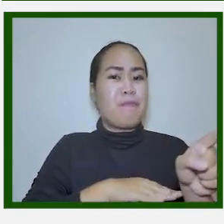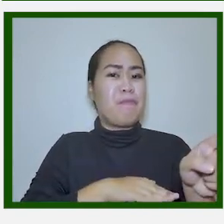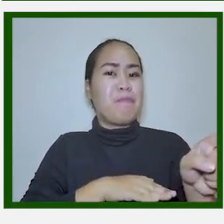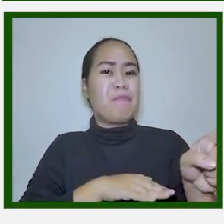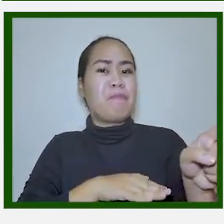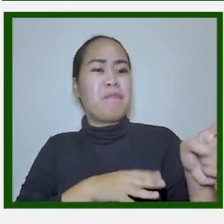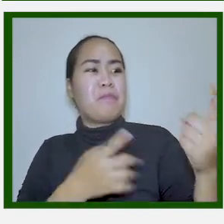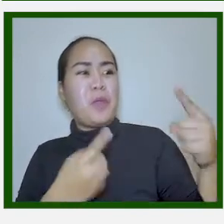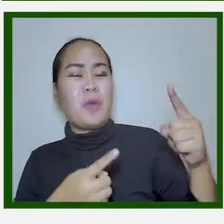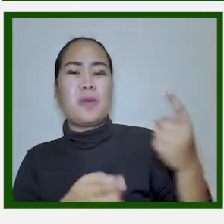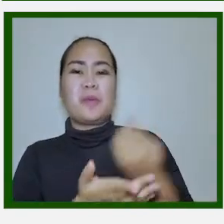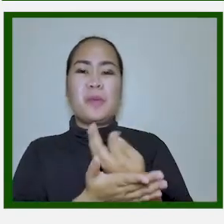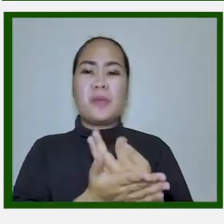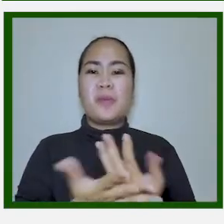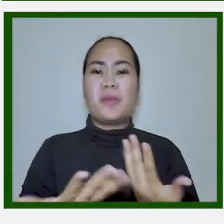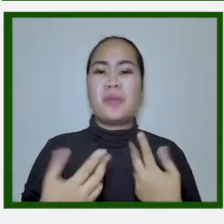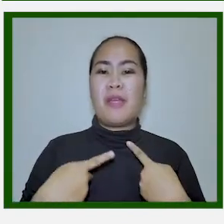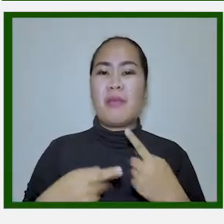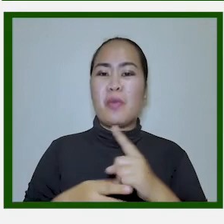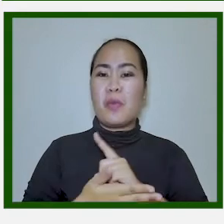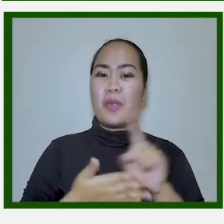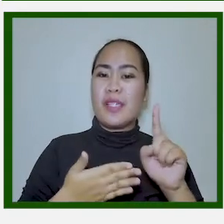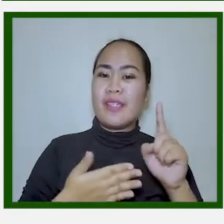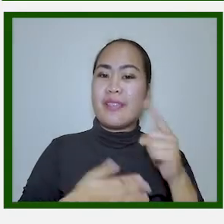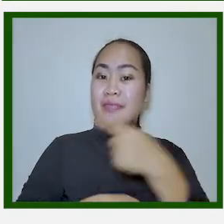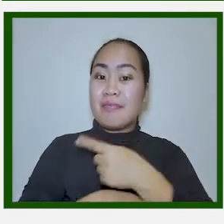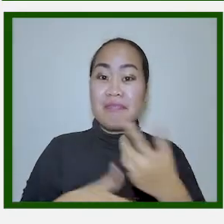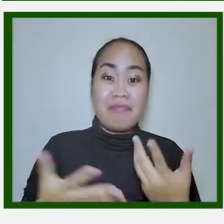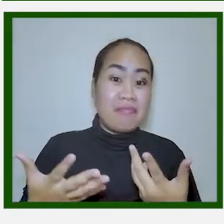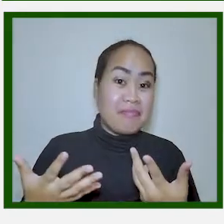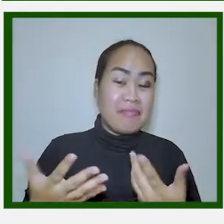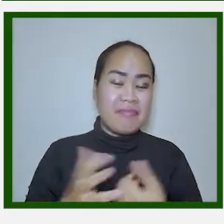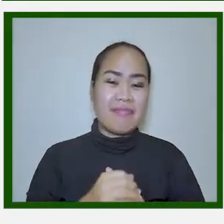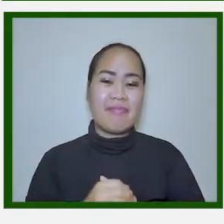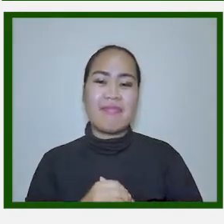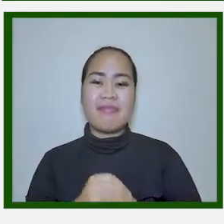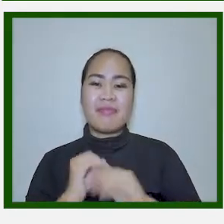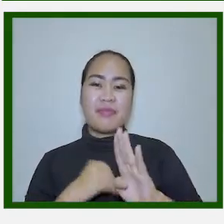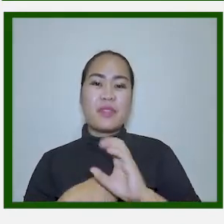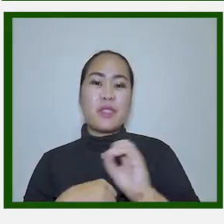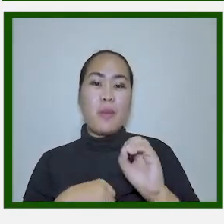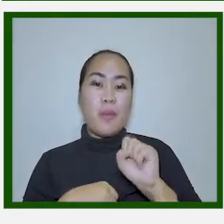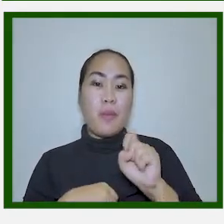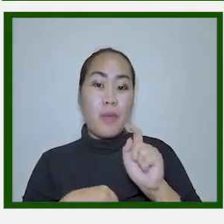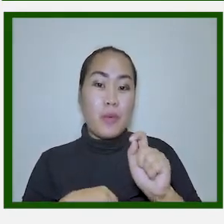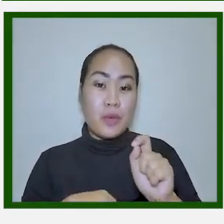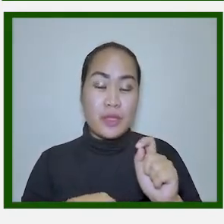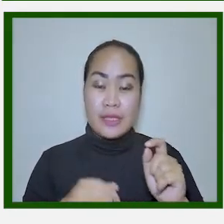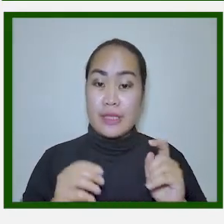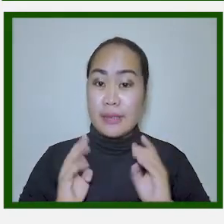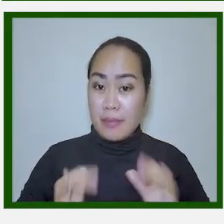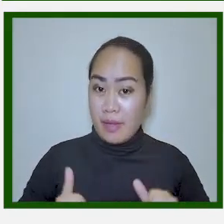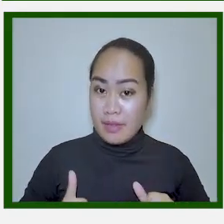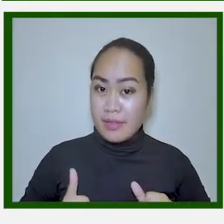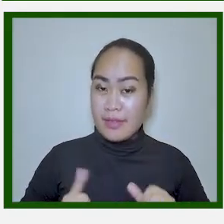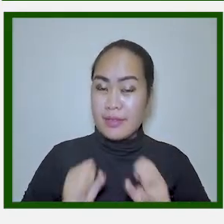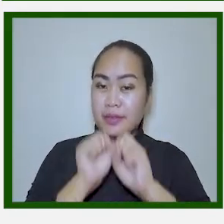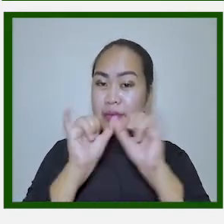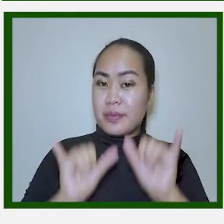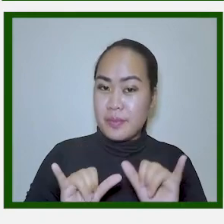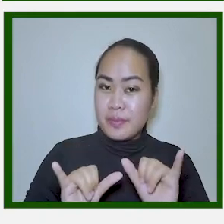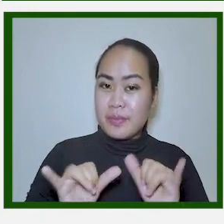Joke lang. Okay, boost our immune system. Okay, ito na, Kapaskuhan, di ba? Yung mga bawal na pagkain, nandiyan na naman,